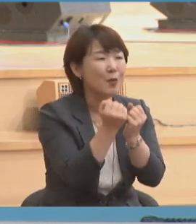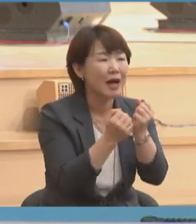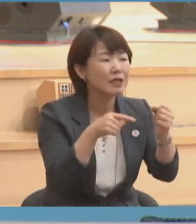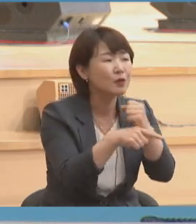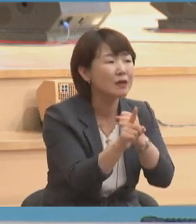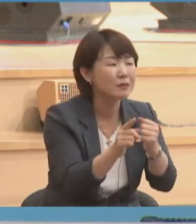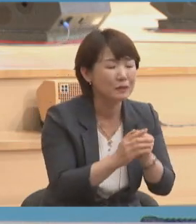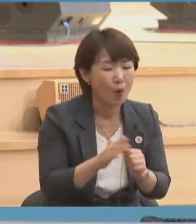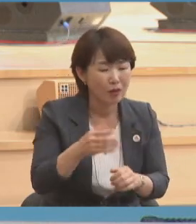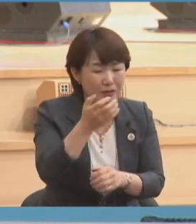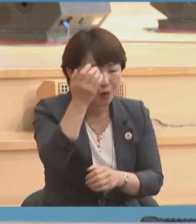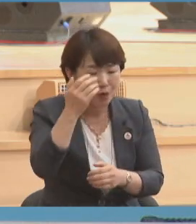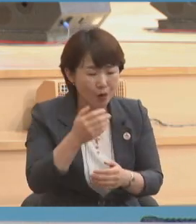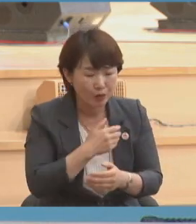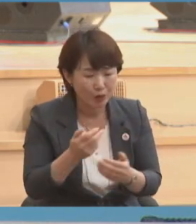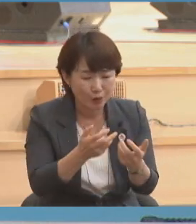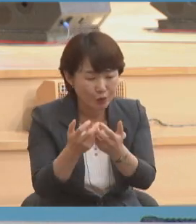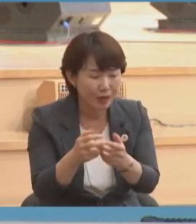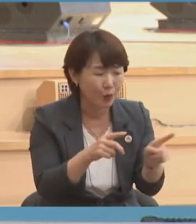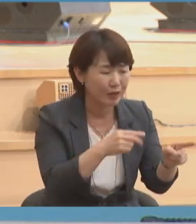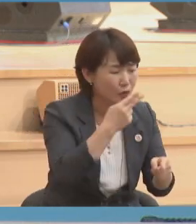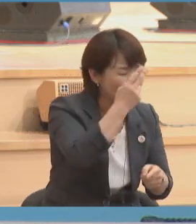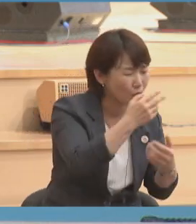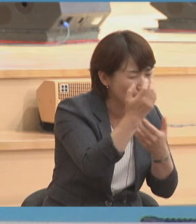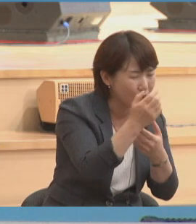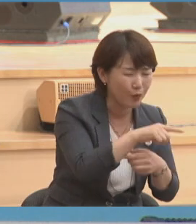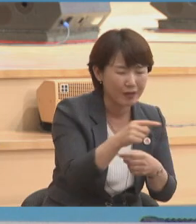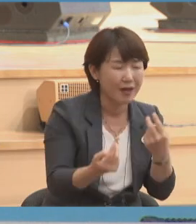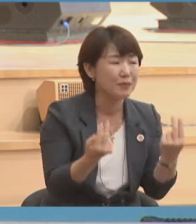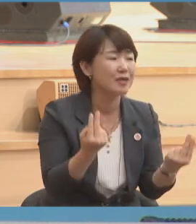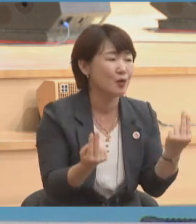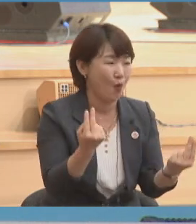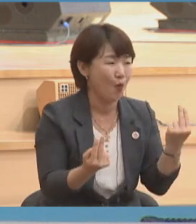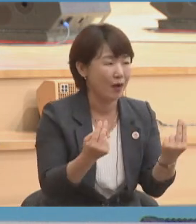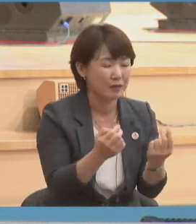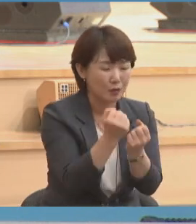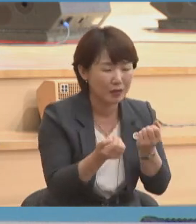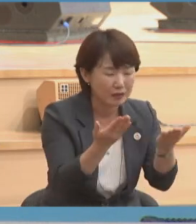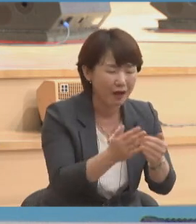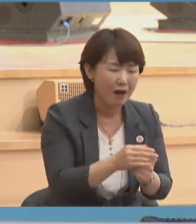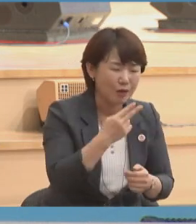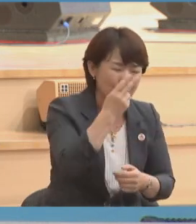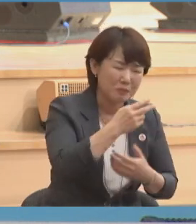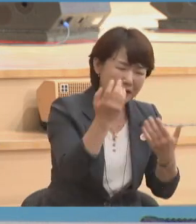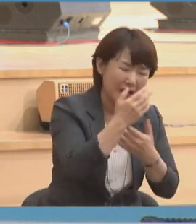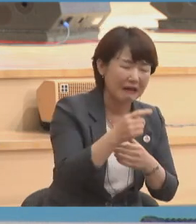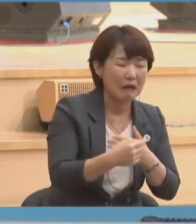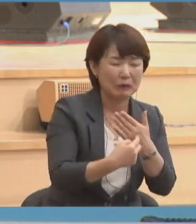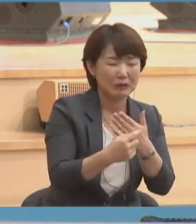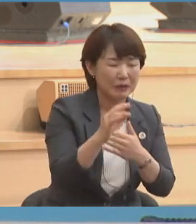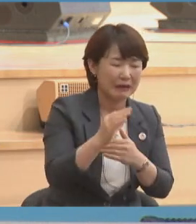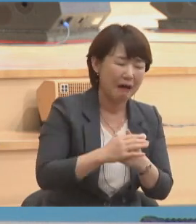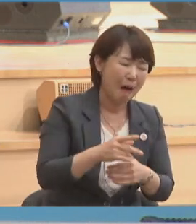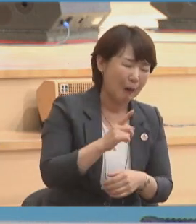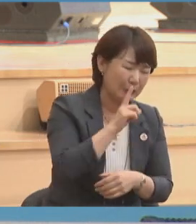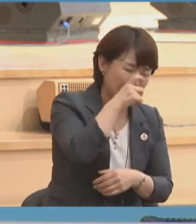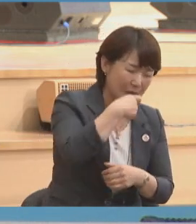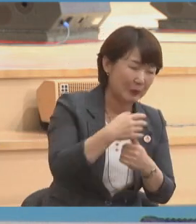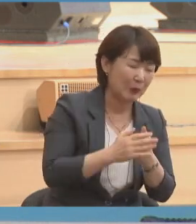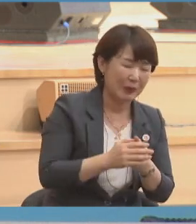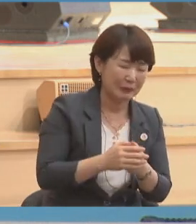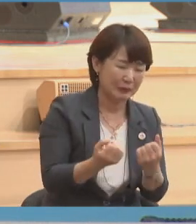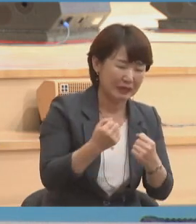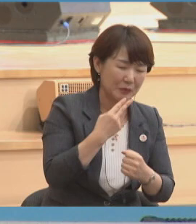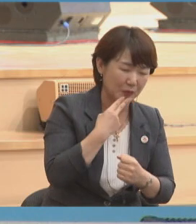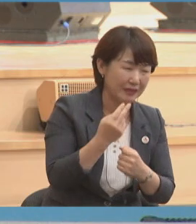취함과 대조적으로 성령 충만을 말하고 있는데 이게 뭐 술 취하는 거니까 별로 보기 안 좋고 건전하지 못하니까 술 취하지